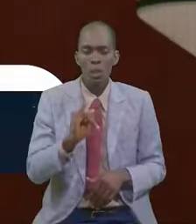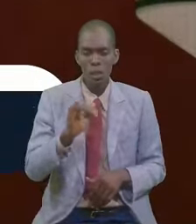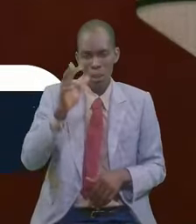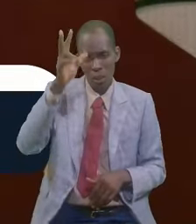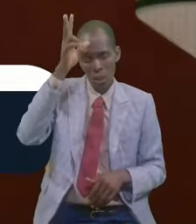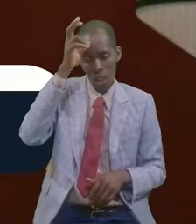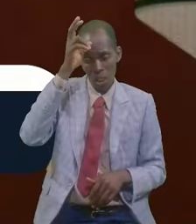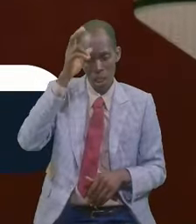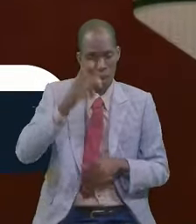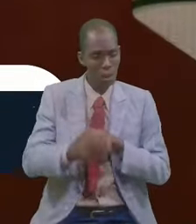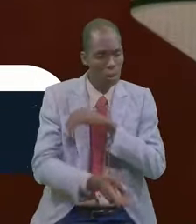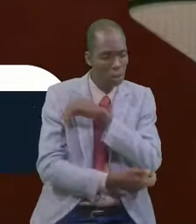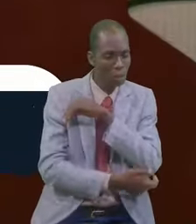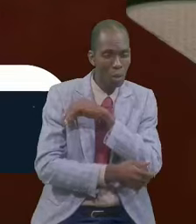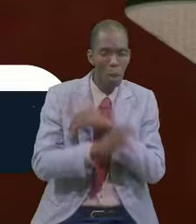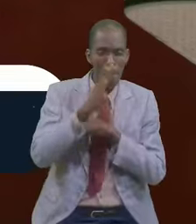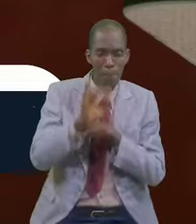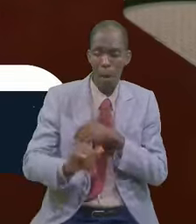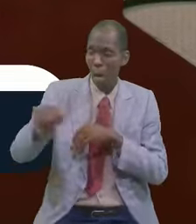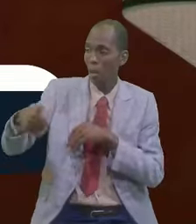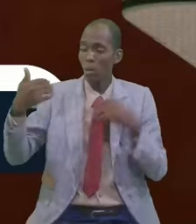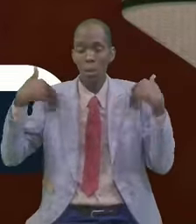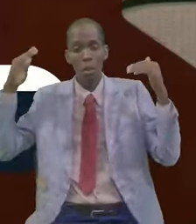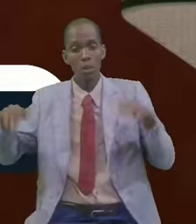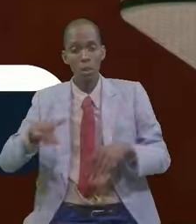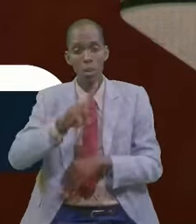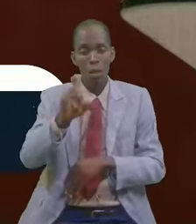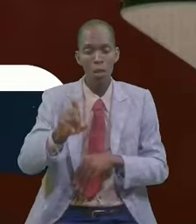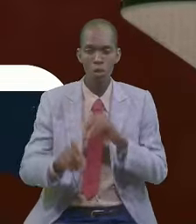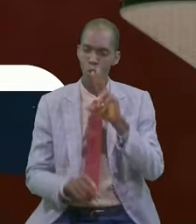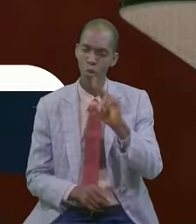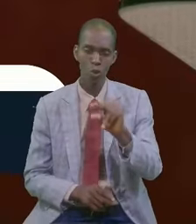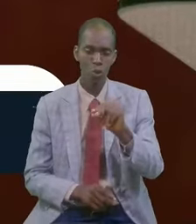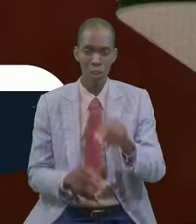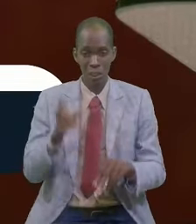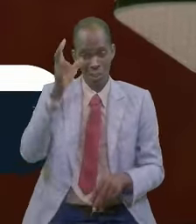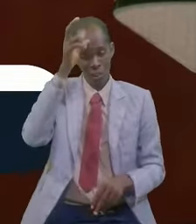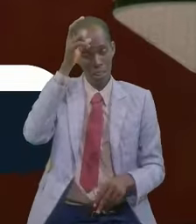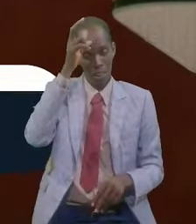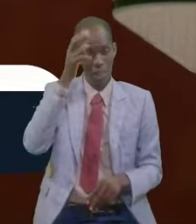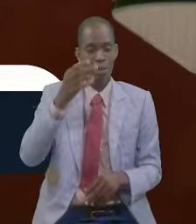un autre ange. Il était Lucifer. Il s'est souillé lui-même.